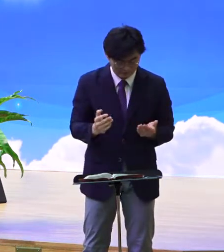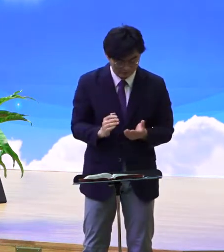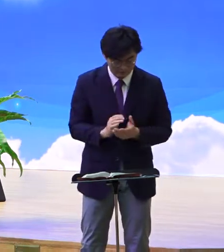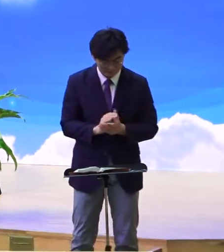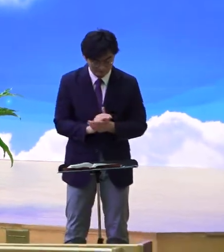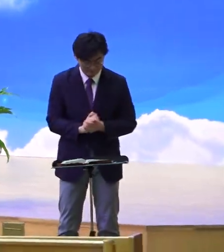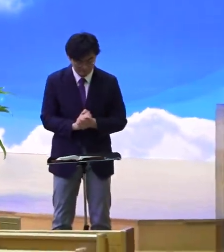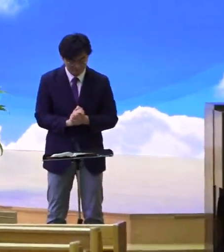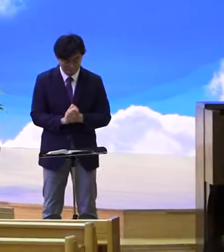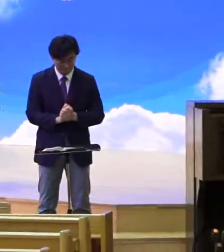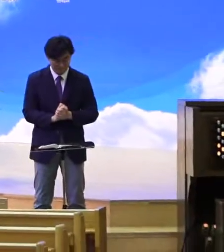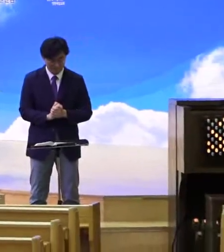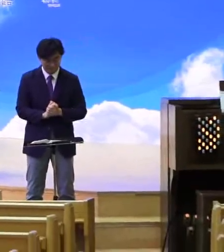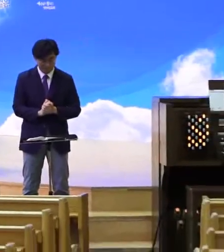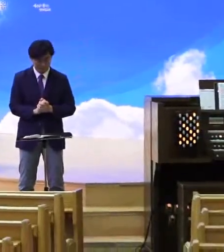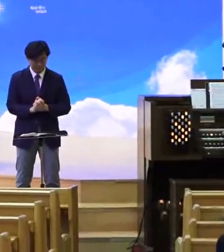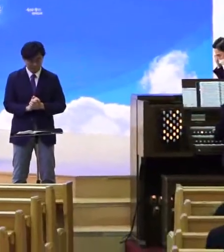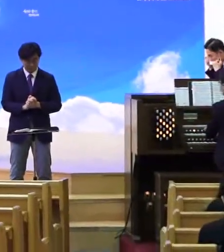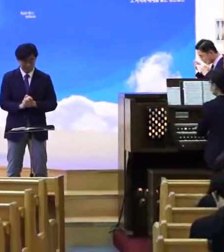아멘.